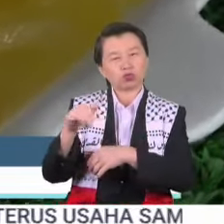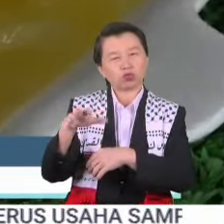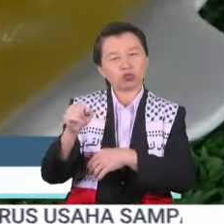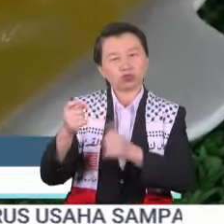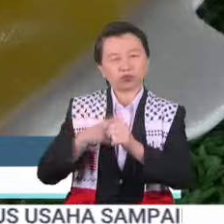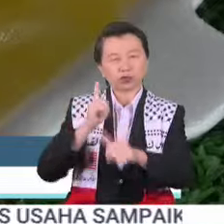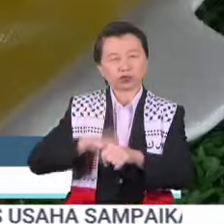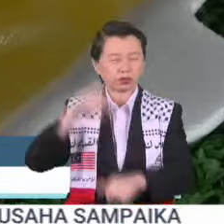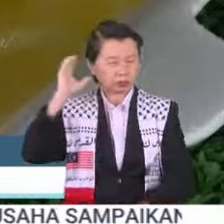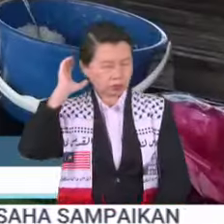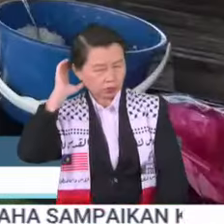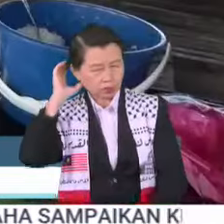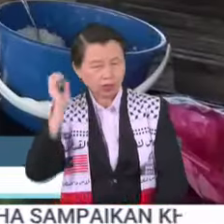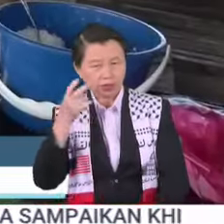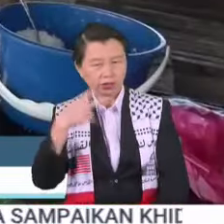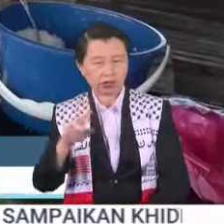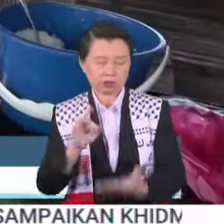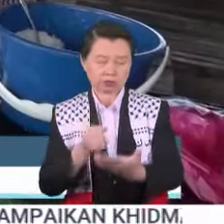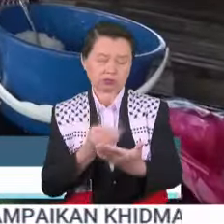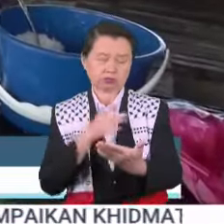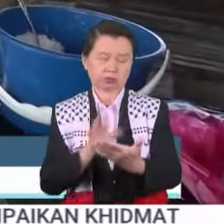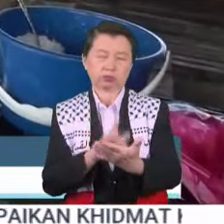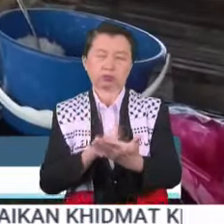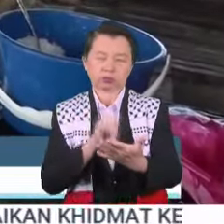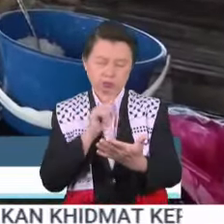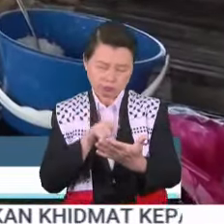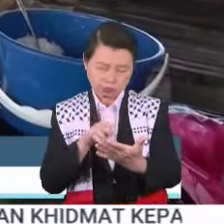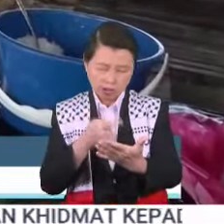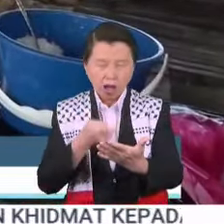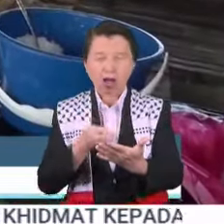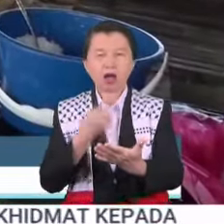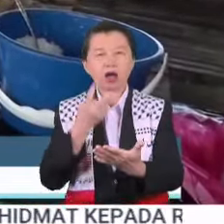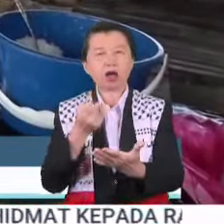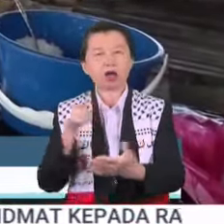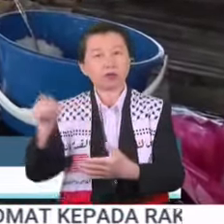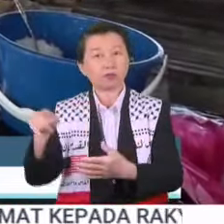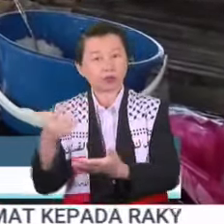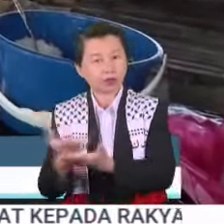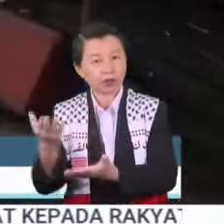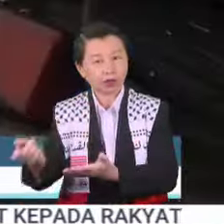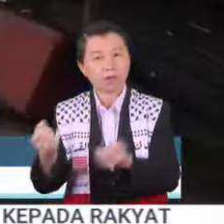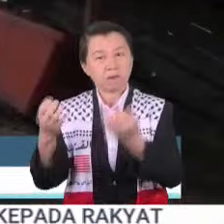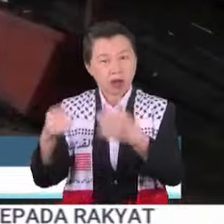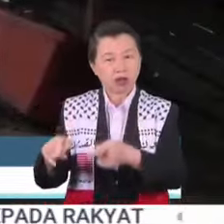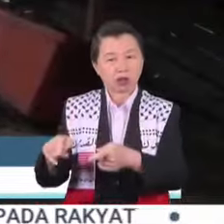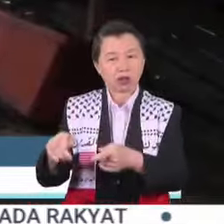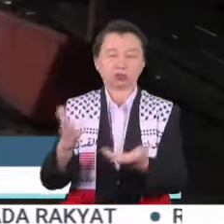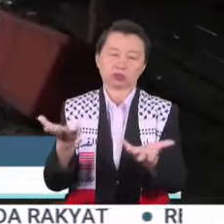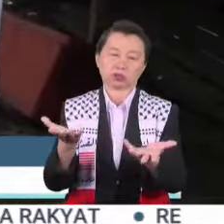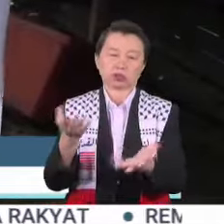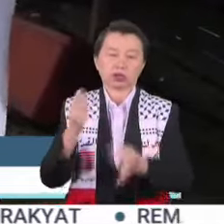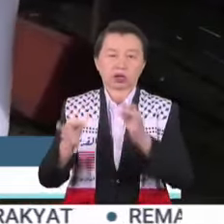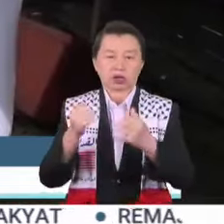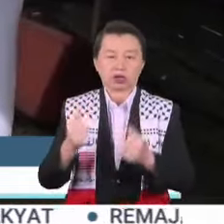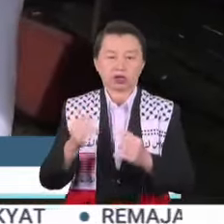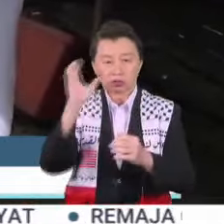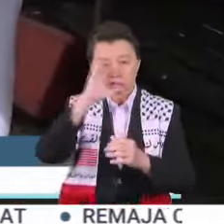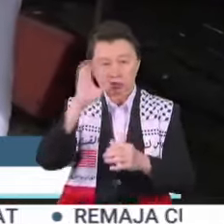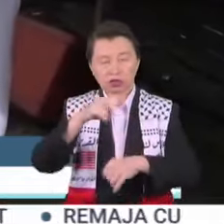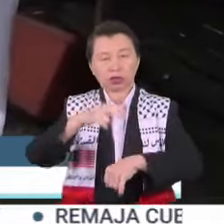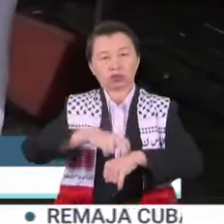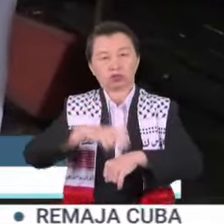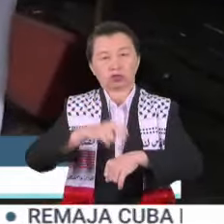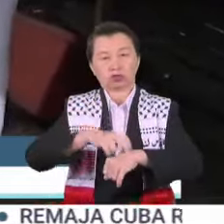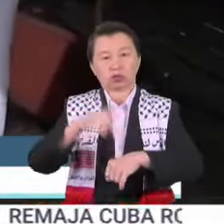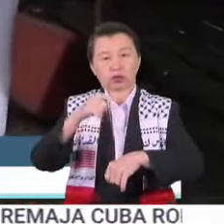dengar. Tengok dalam pak bukuh ke. Ya, sebenarnya ubi kayu ni memang musim hujan je banyak. Jadi kalau kita nak cari ubi kayu